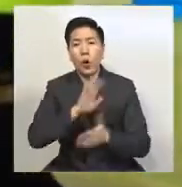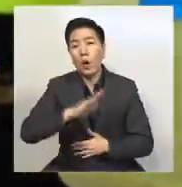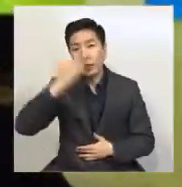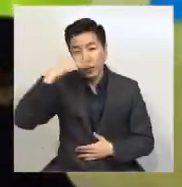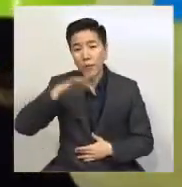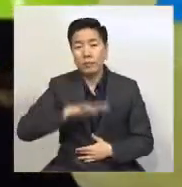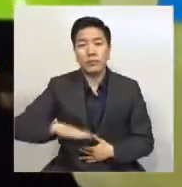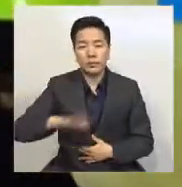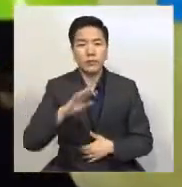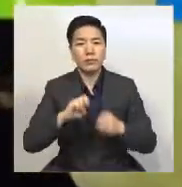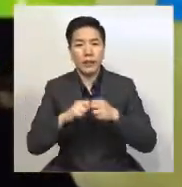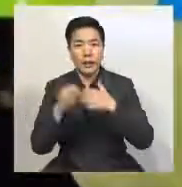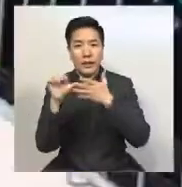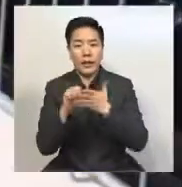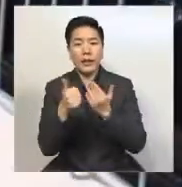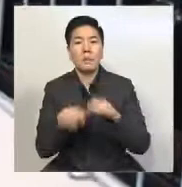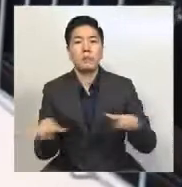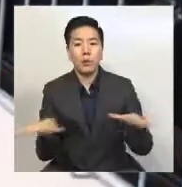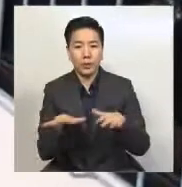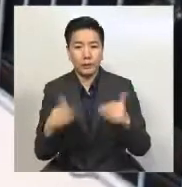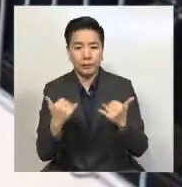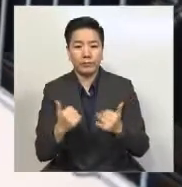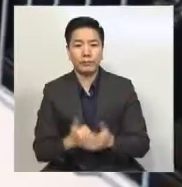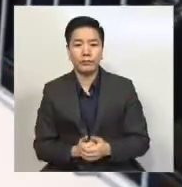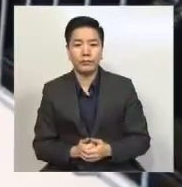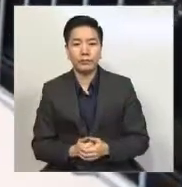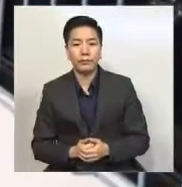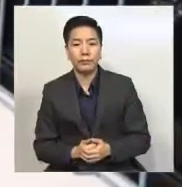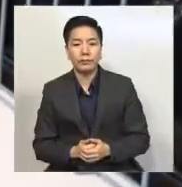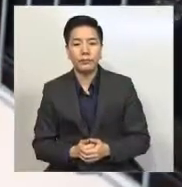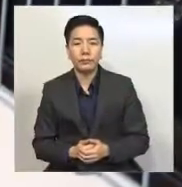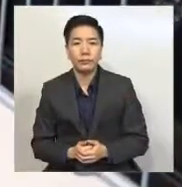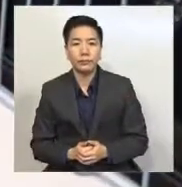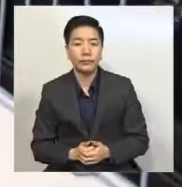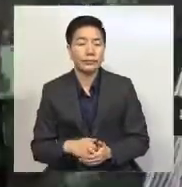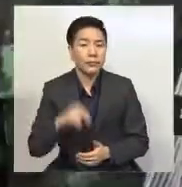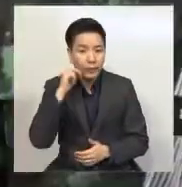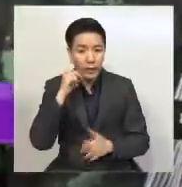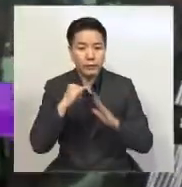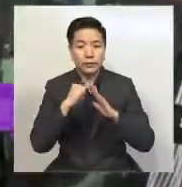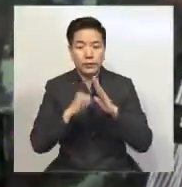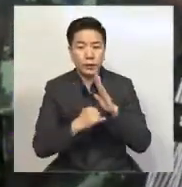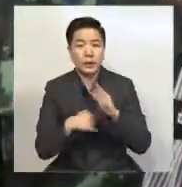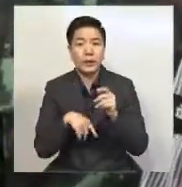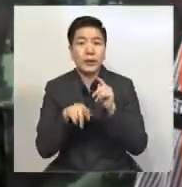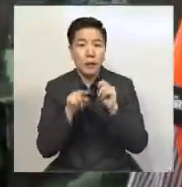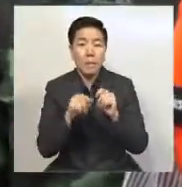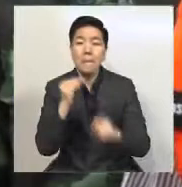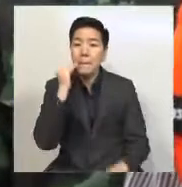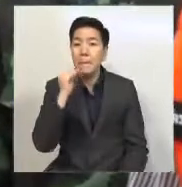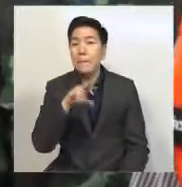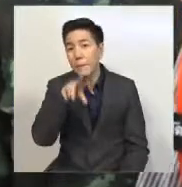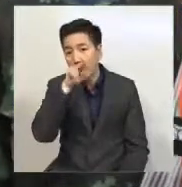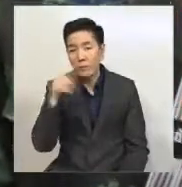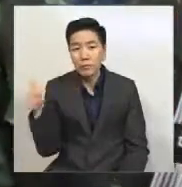ตาบอดจะคลี่คลายลงสู่ภาวะปกติ ทางท่านชุมประธานจังหวัดนะครับแล้วก็ทางเทศบาลตำบลบ้านเป็ดครับที่ออก